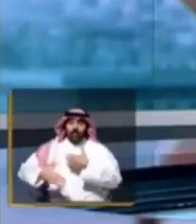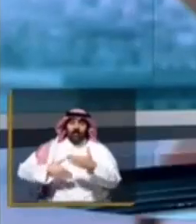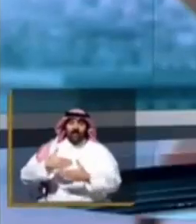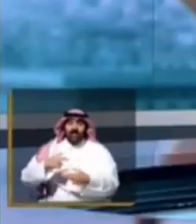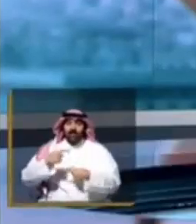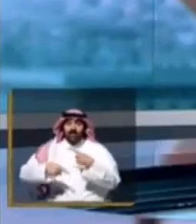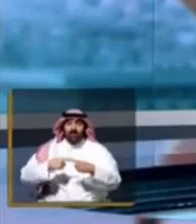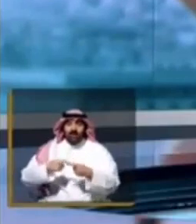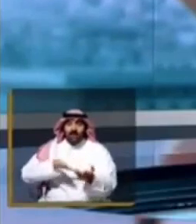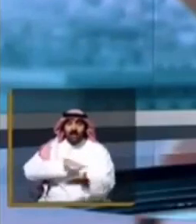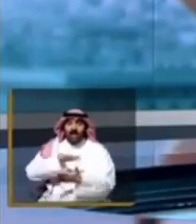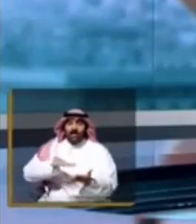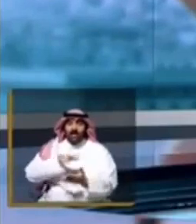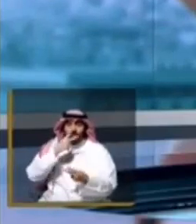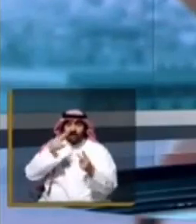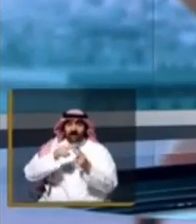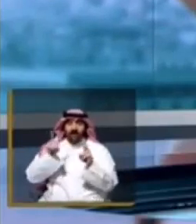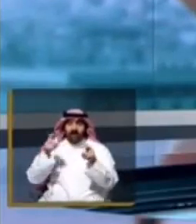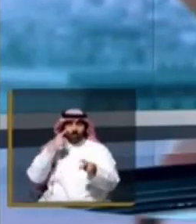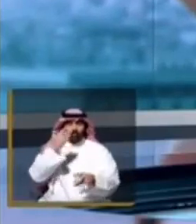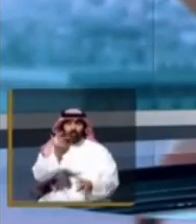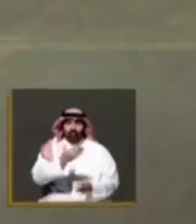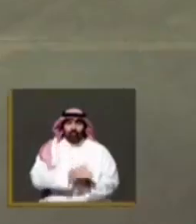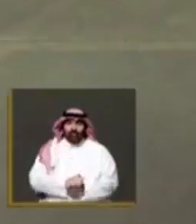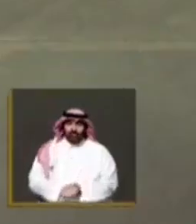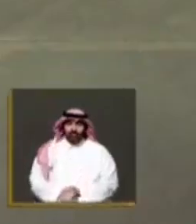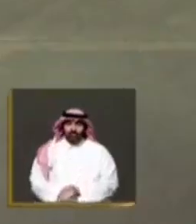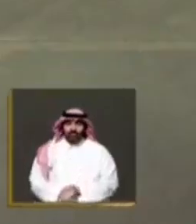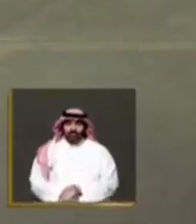نشرتنا مستمرة وفيها بعد الفاصل.